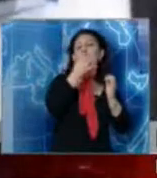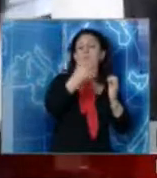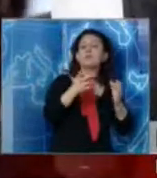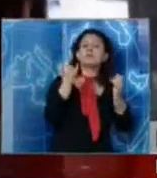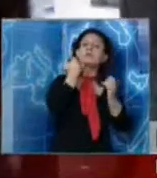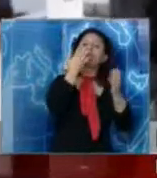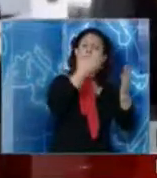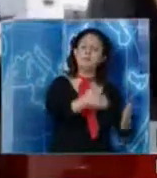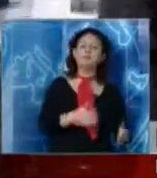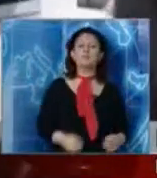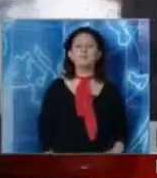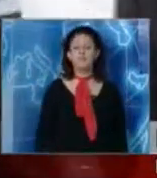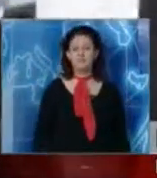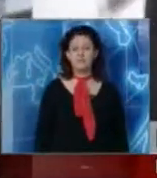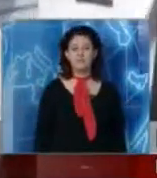ziyaretinde bulundu.